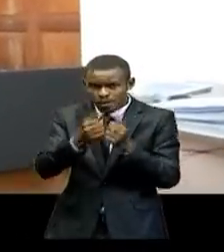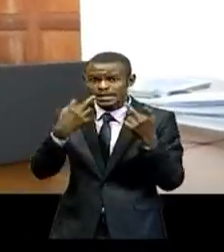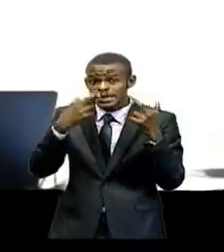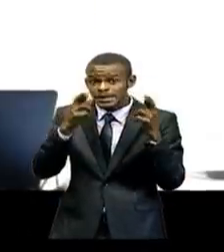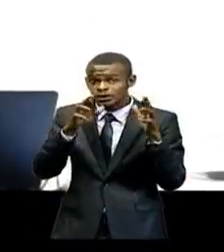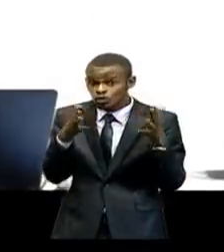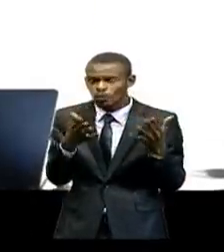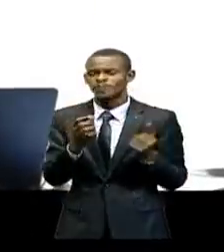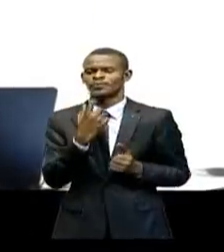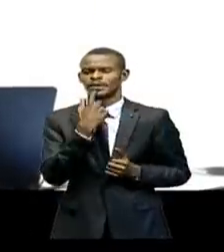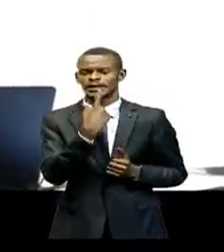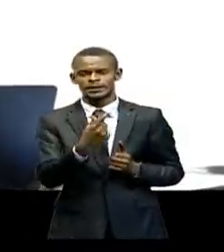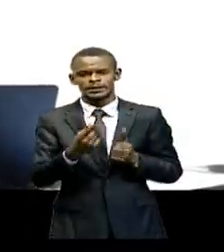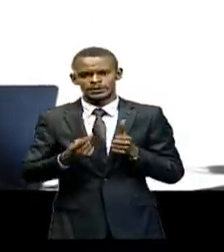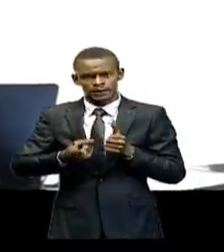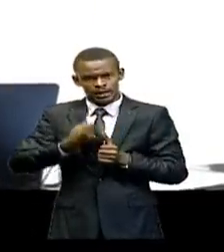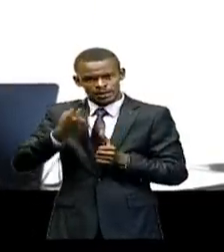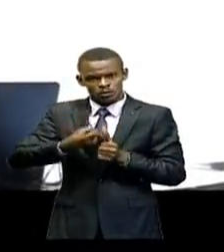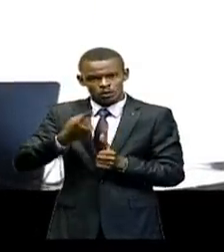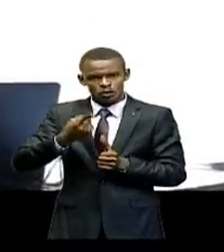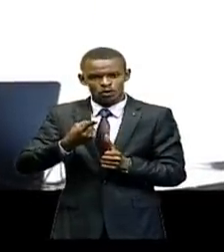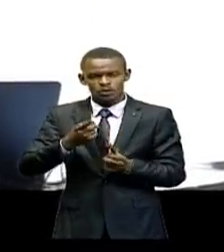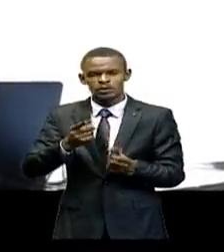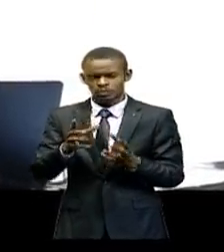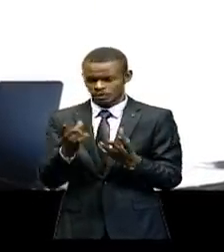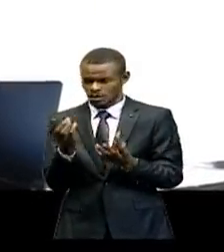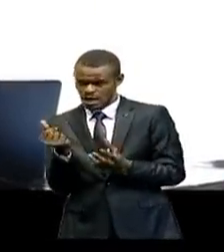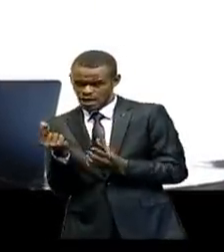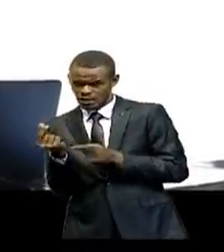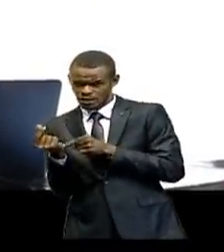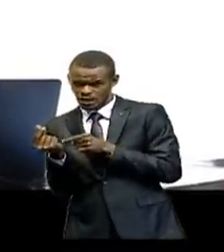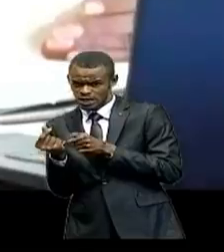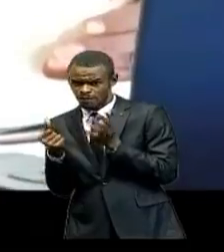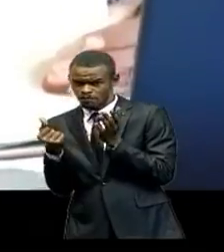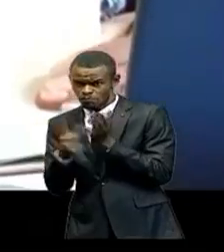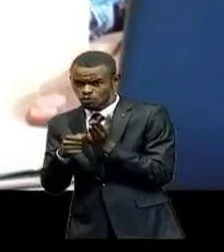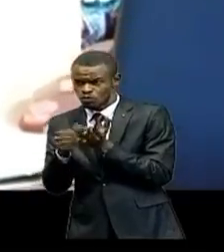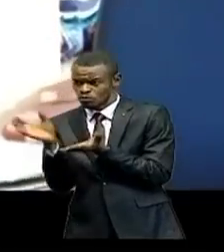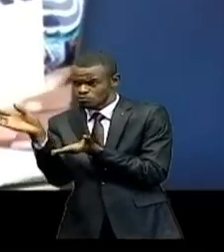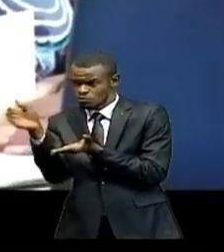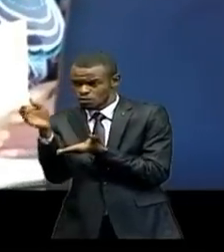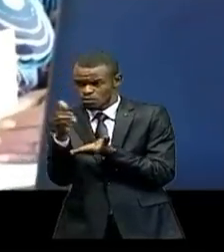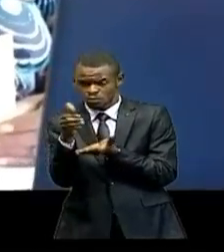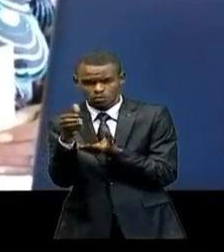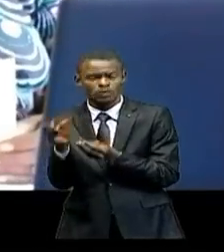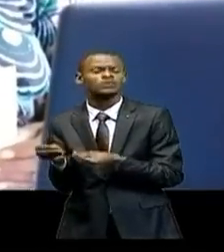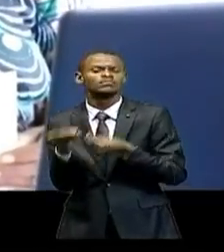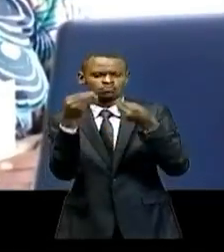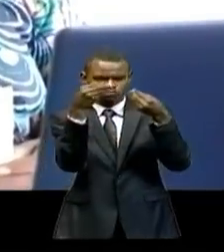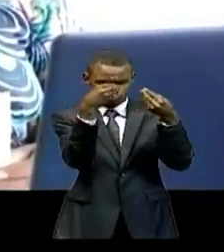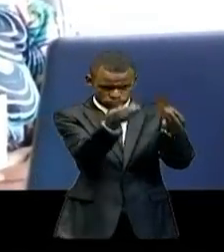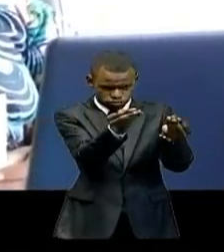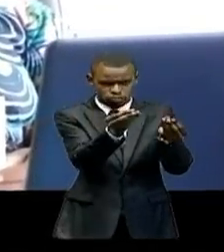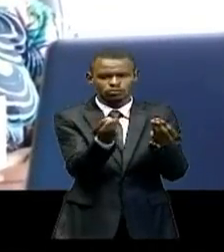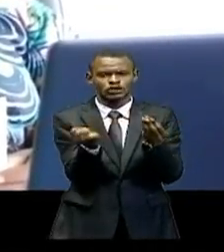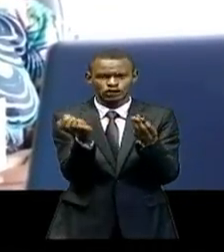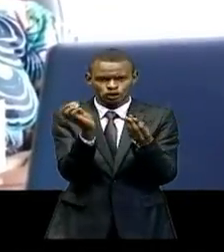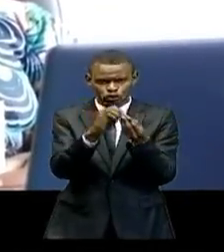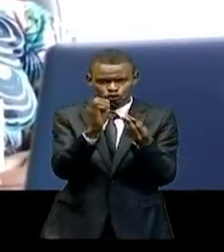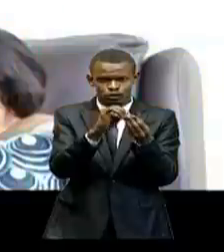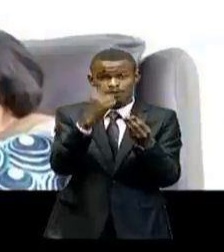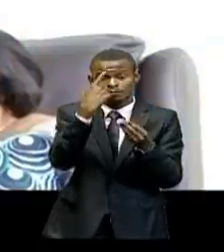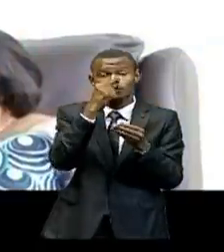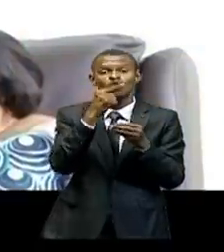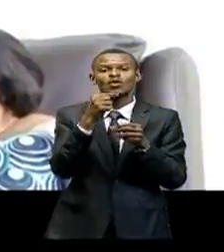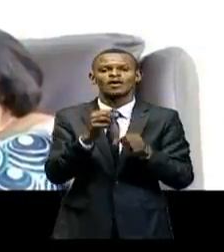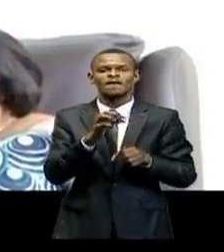réaffectation de l'enveloppe dégagée de la baisse de l'impôt sur les revenus dans l'amélioration du traitement des bases. la poursuite